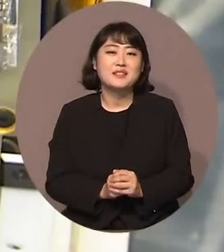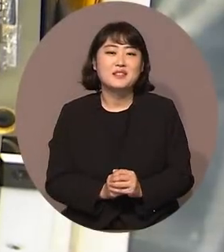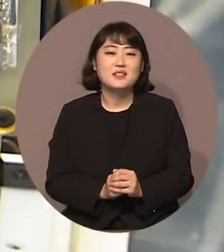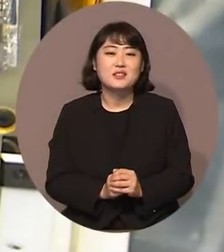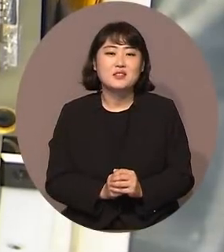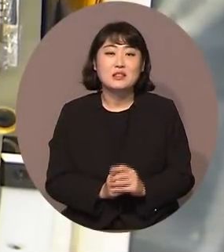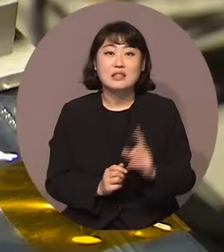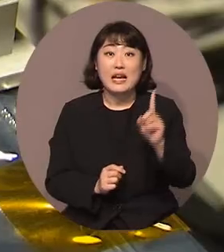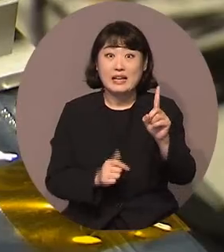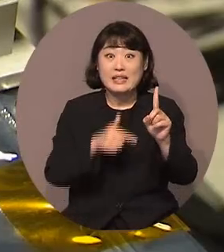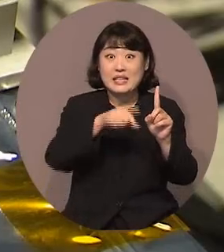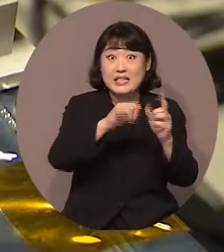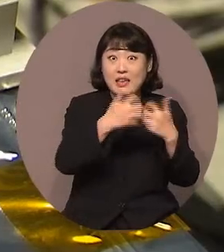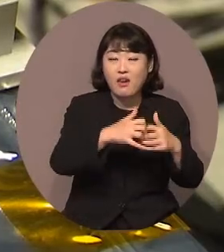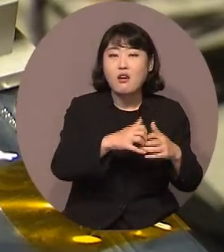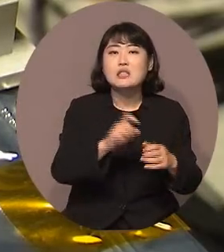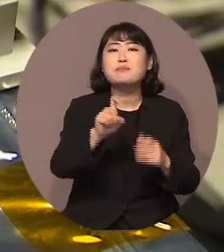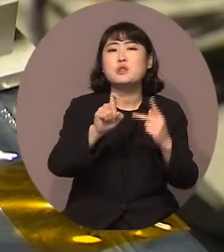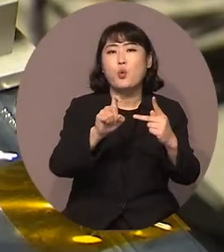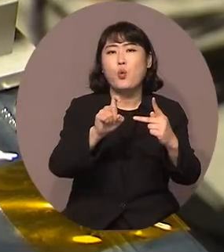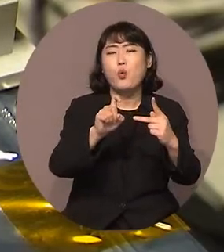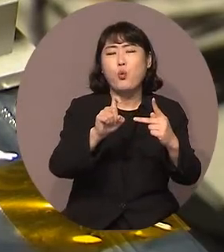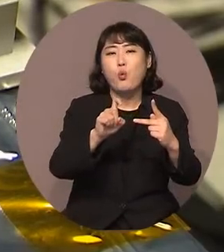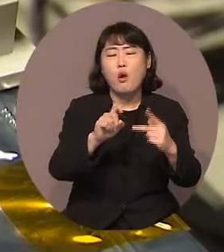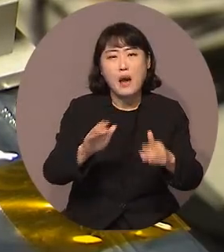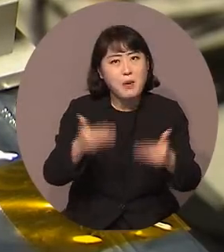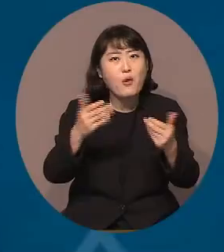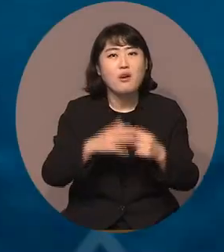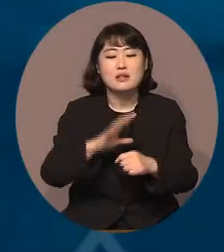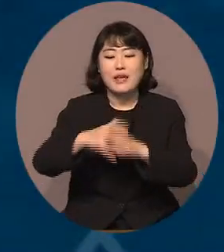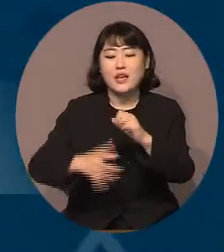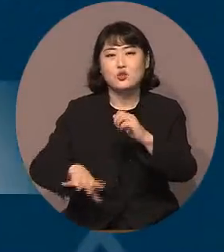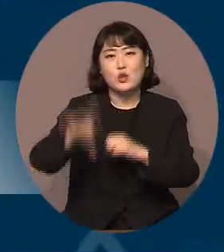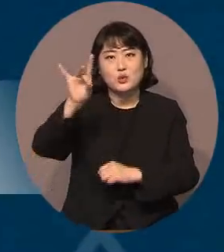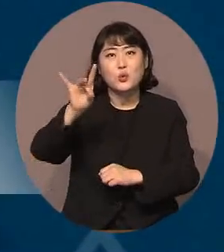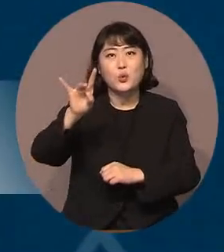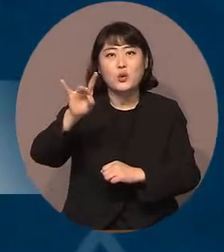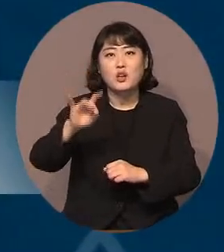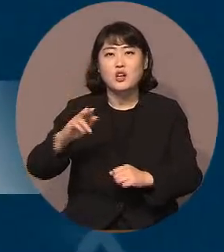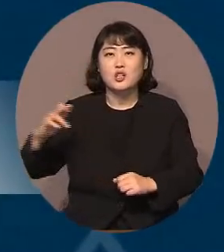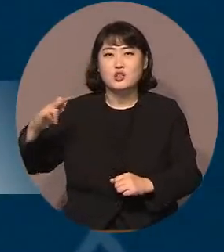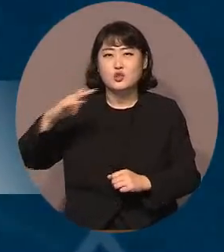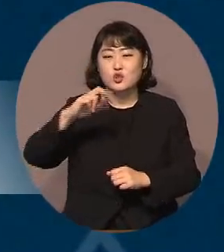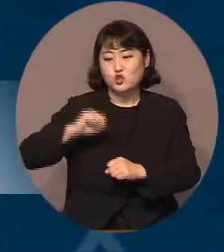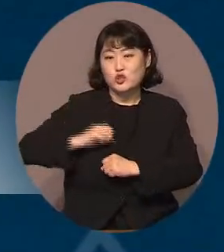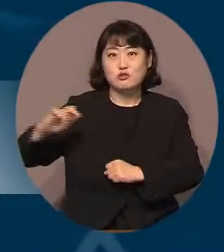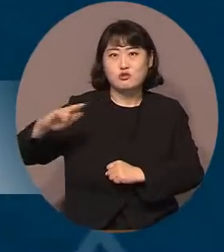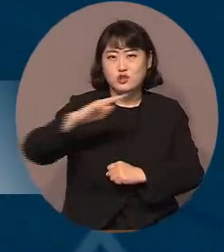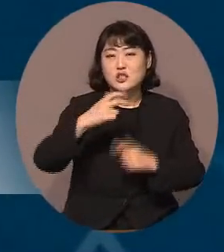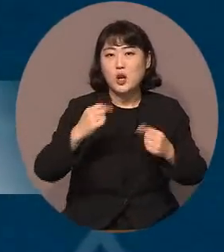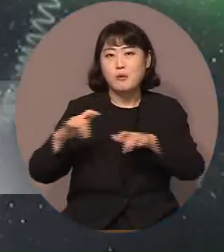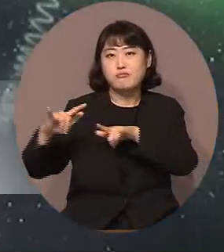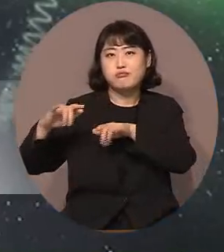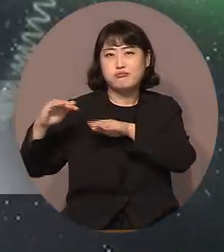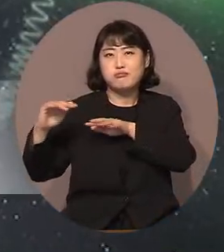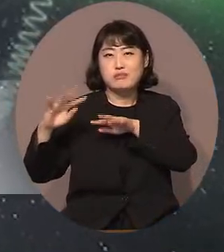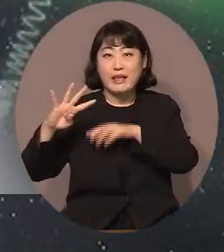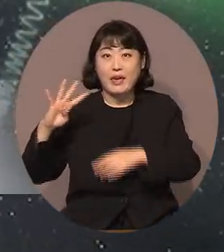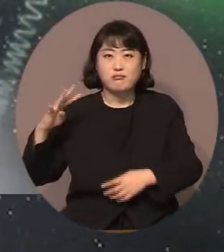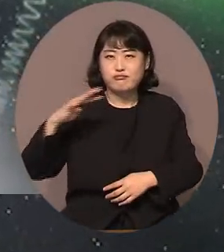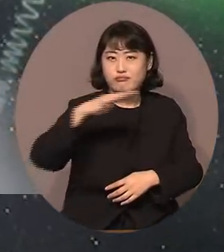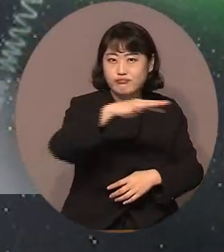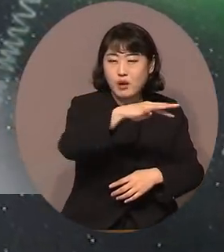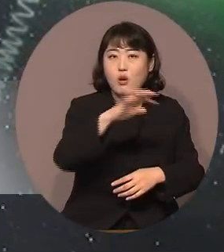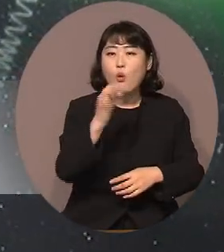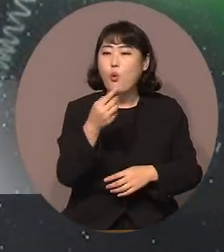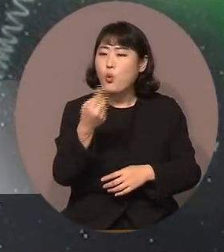한 기당 10kg에 불과한 나노급 위성으로 세계 최초로 전투기처럼 편대 비행을 하며 오로라 등 우주 날씨를